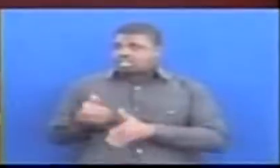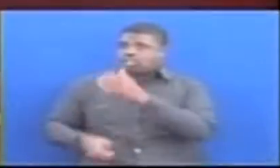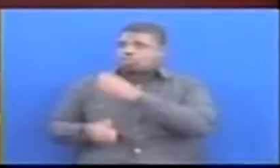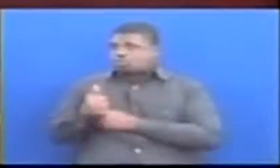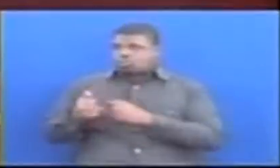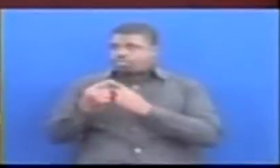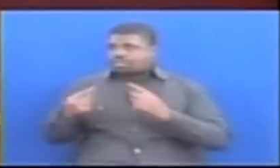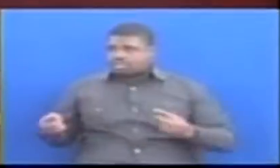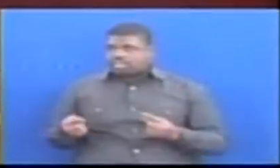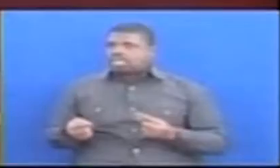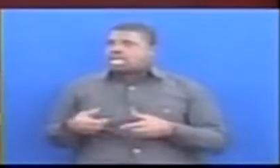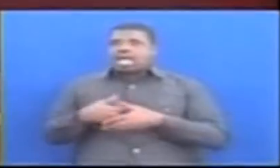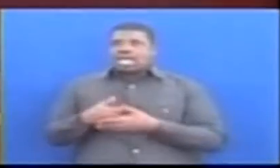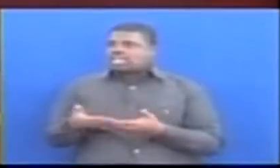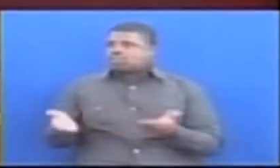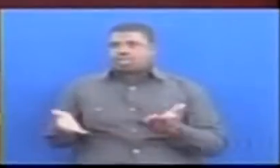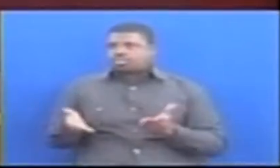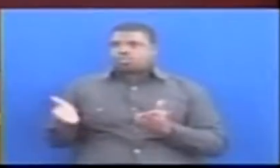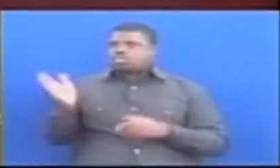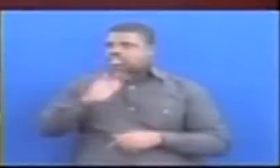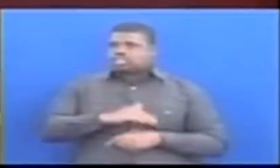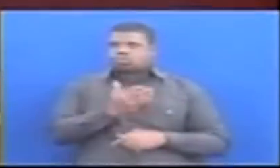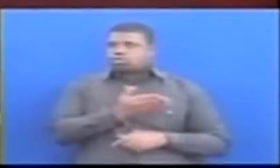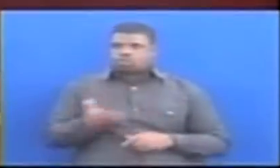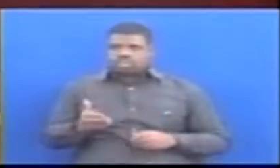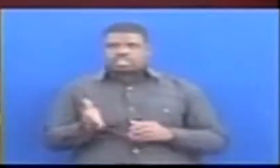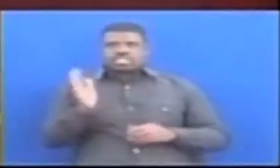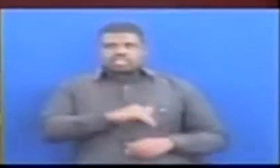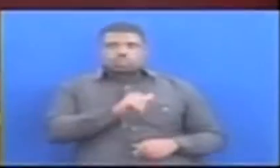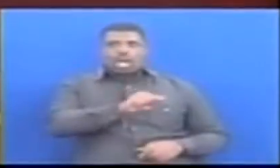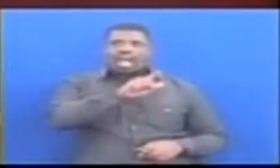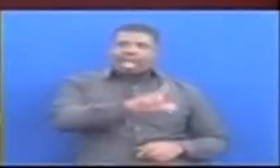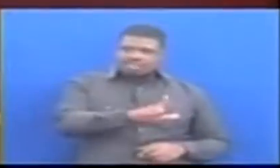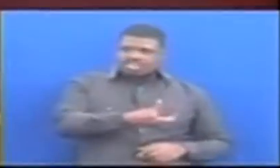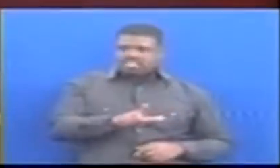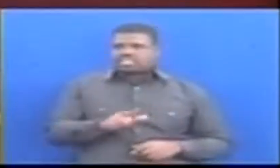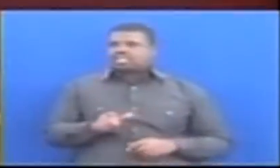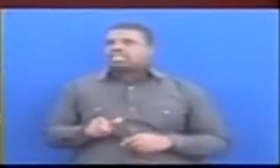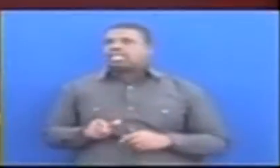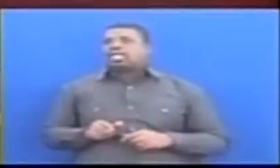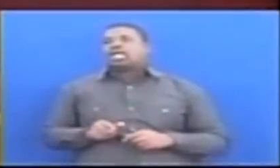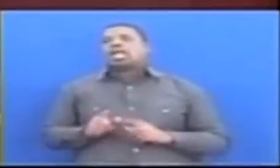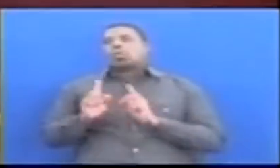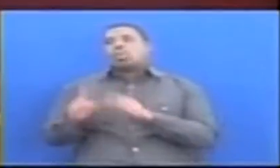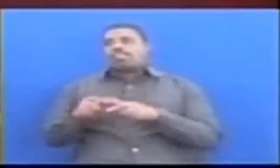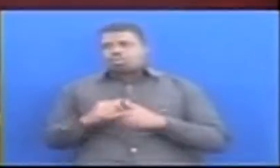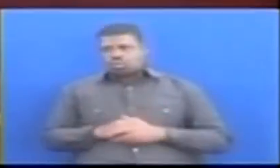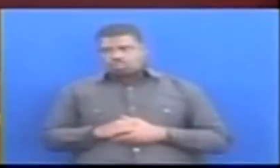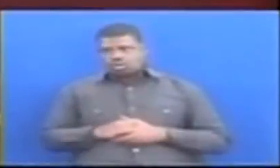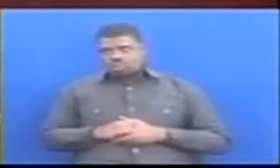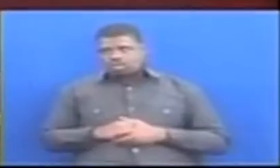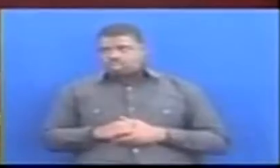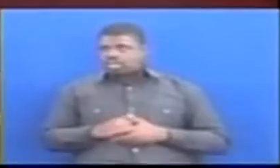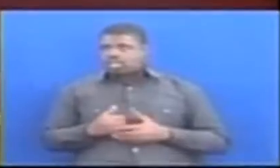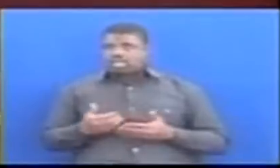bungeni anaweza asiwepo bungeni siku yoyote, lakini siku ya Alhamisi ya maswali kwa waziri mkuu anakuwepo. Kwa hiyo